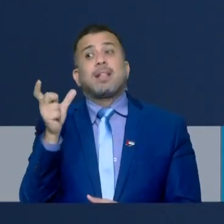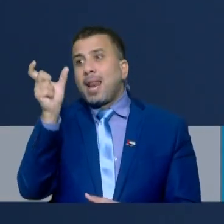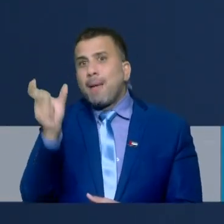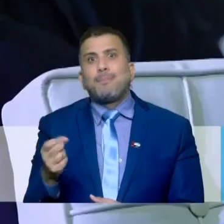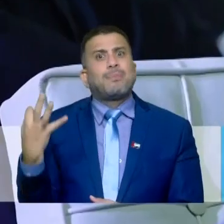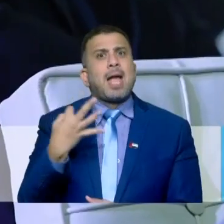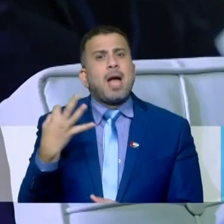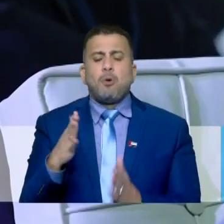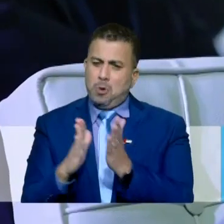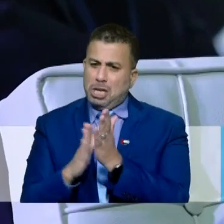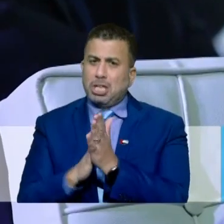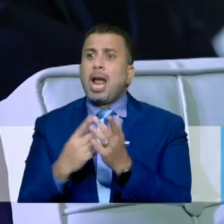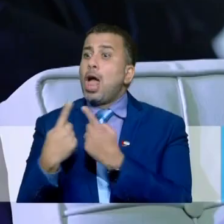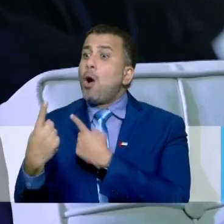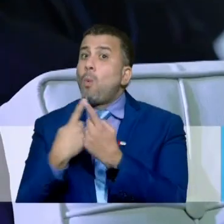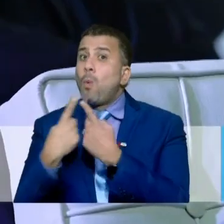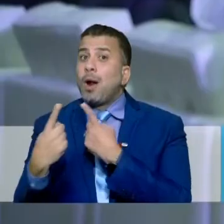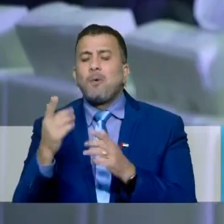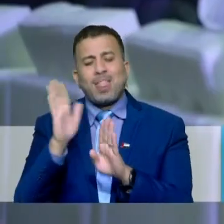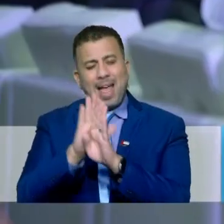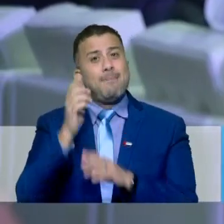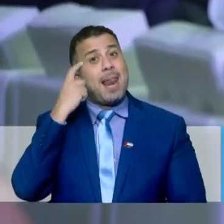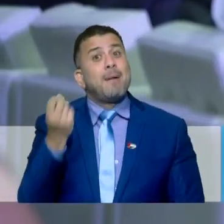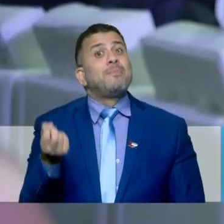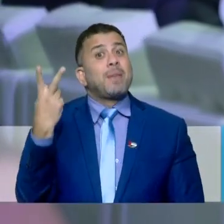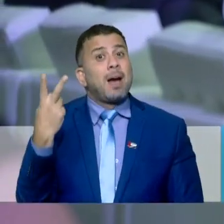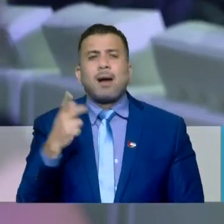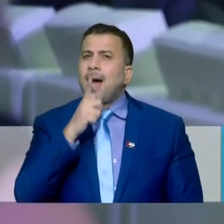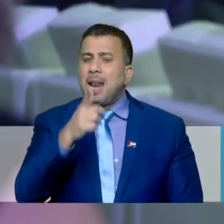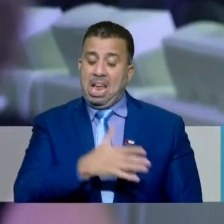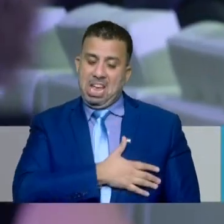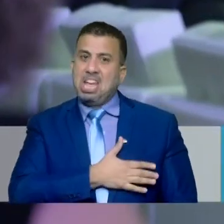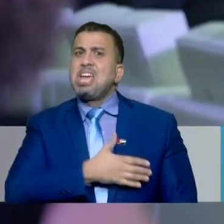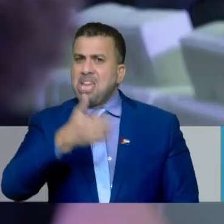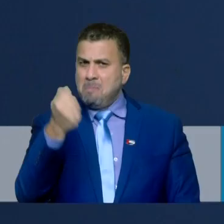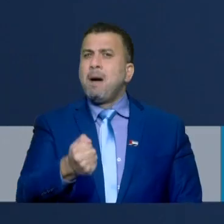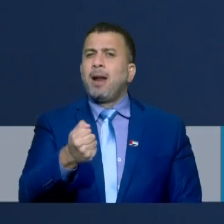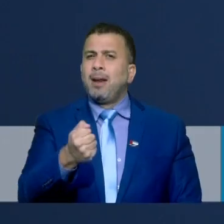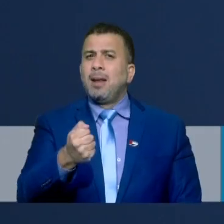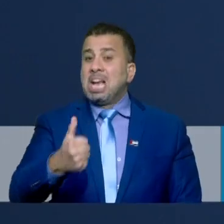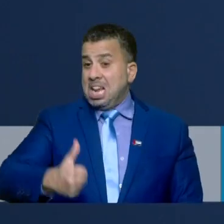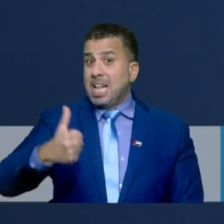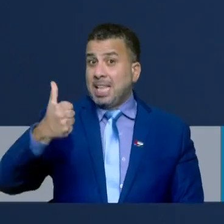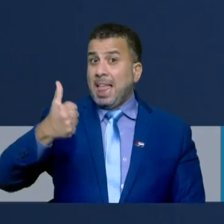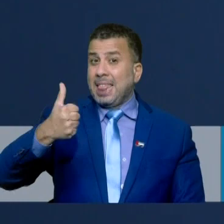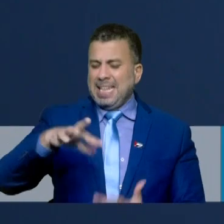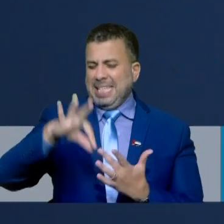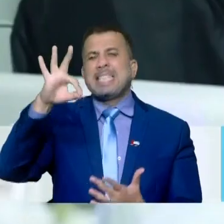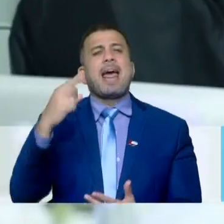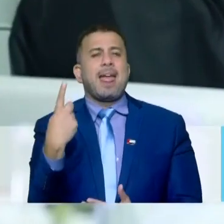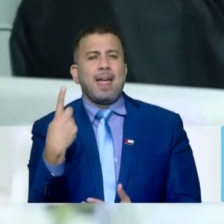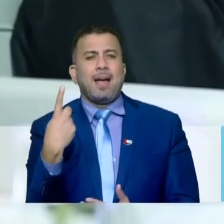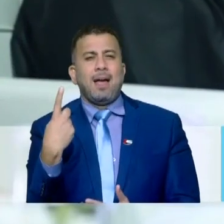الابداع وتشجيع الحوار ودعم الابتكار معربه عن ايمانها بان بعد كل هذه الانجازات